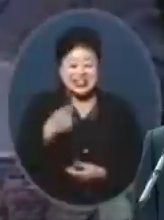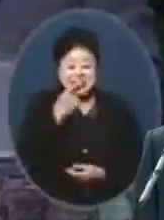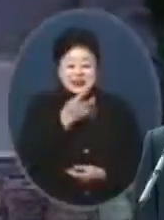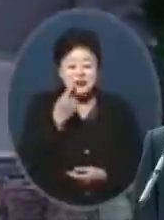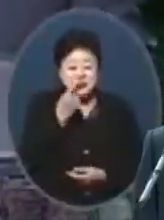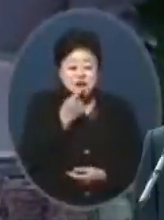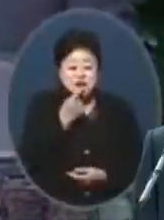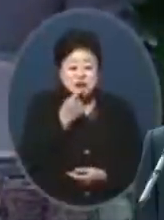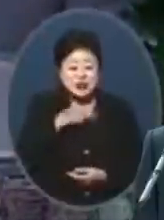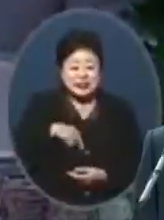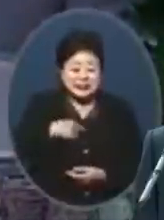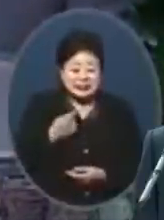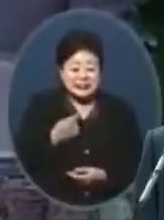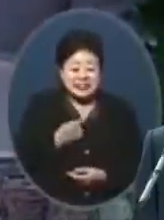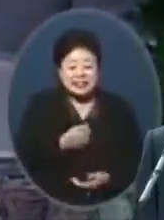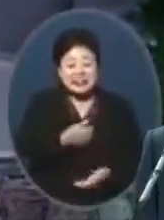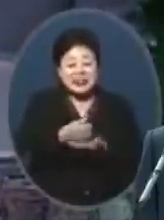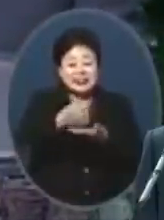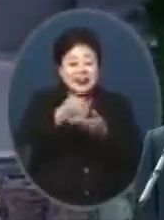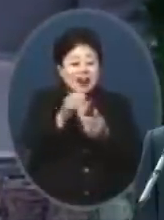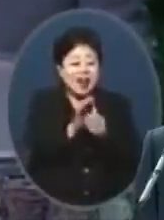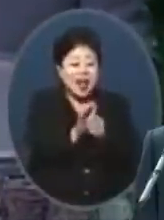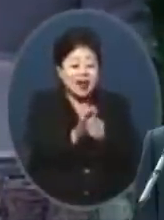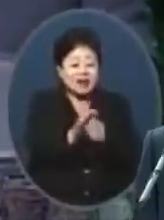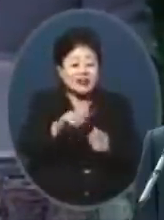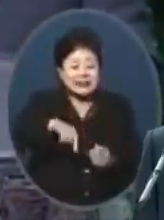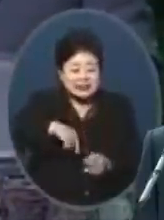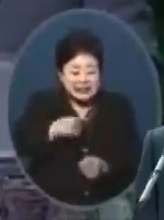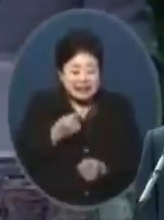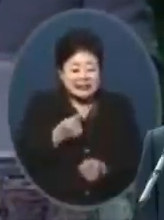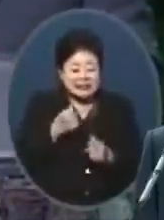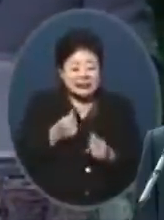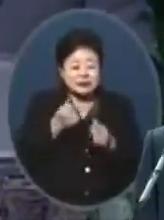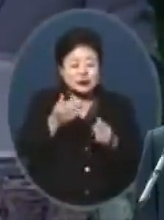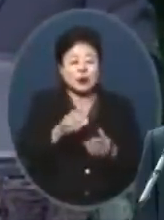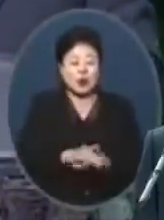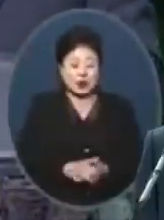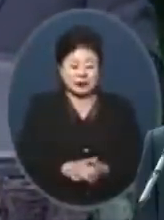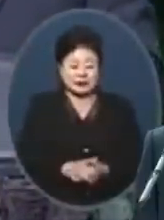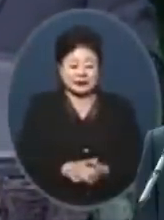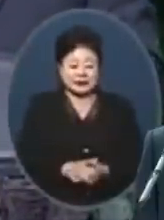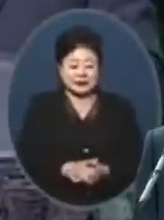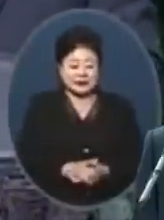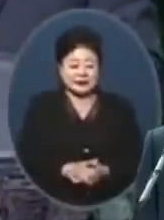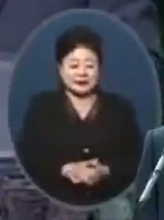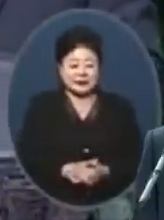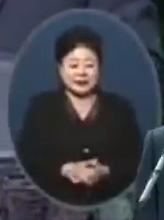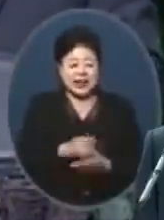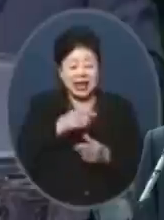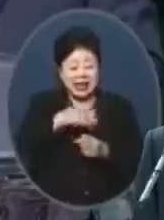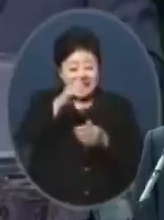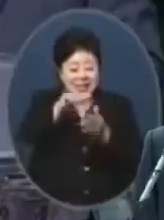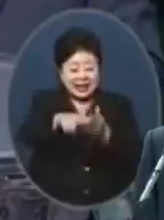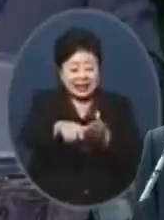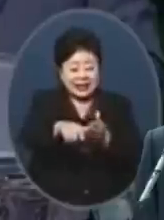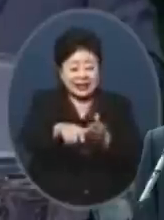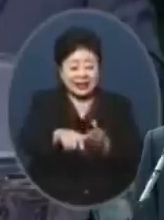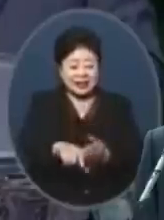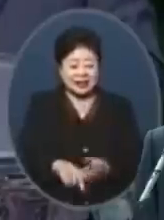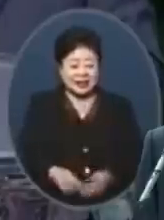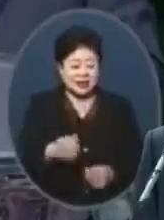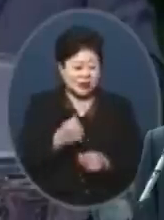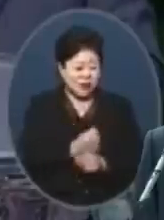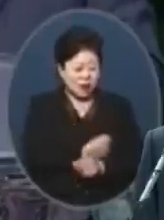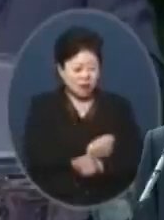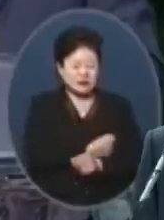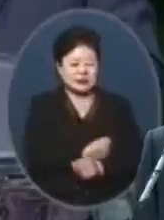입술로서 자기 자신을 격려하고 자기 자신에게 힘을 주고 나아가면 굉장히